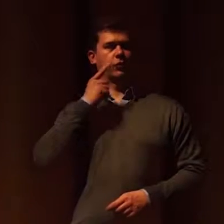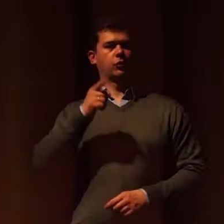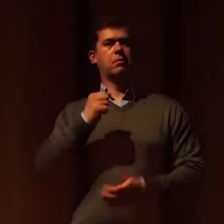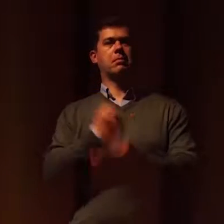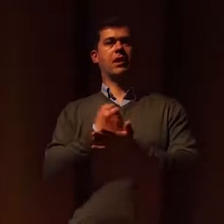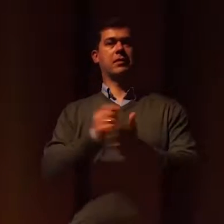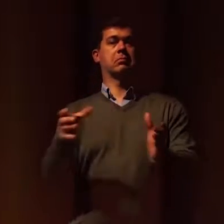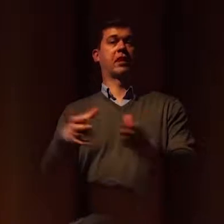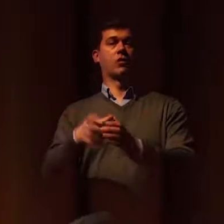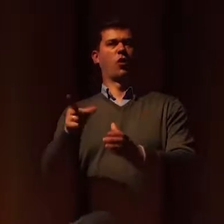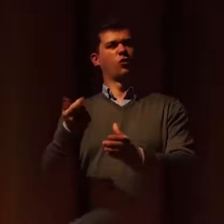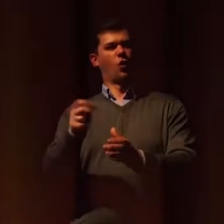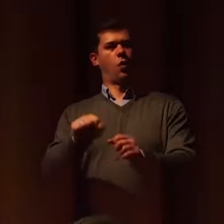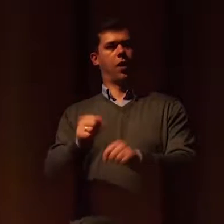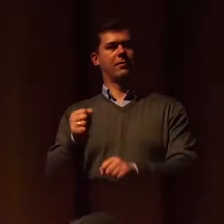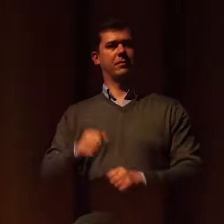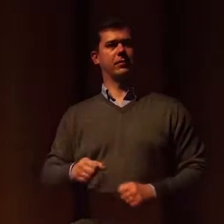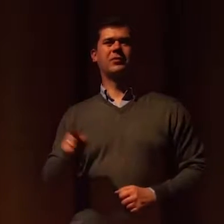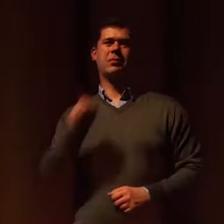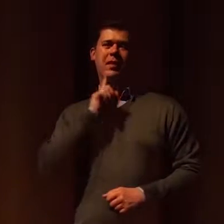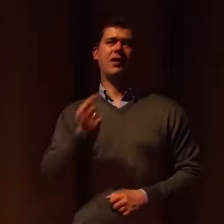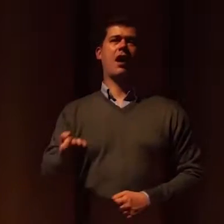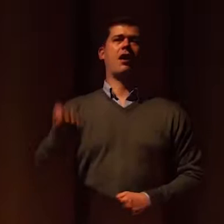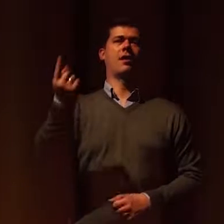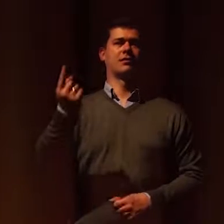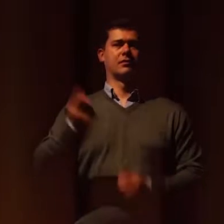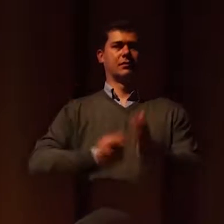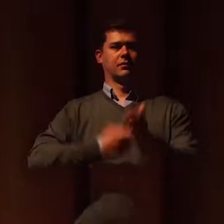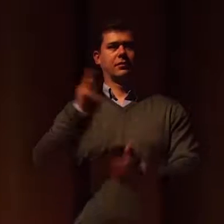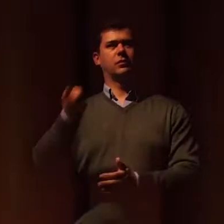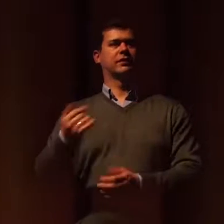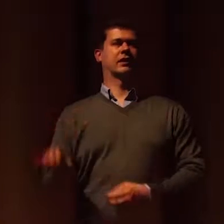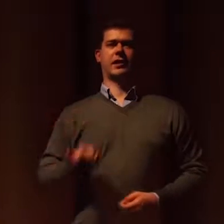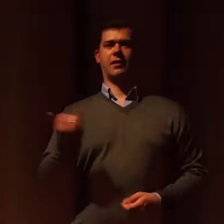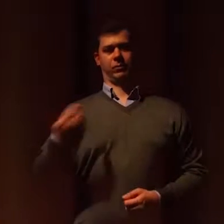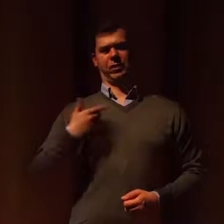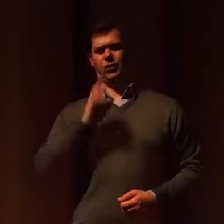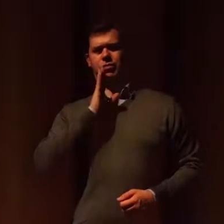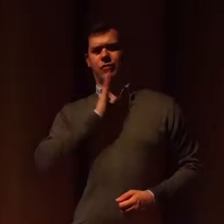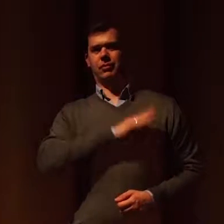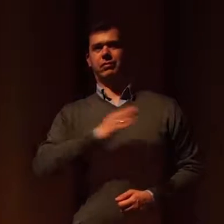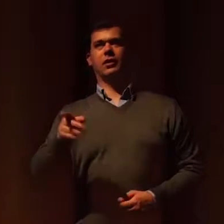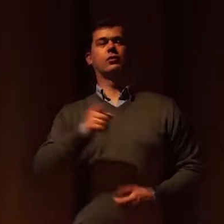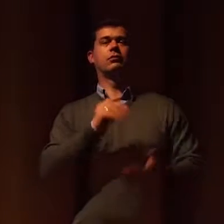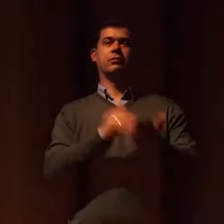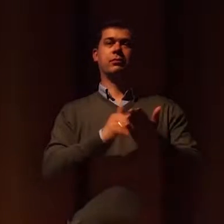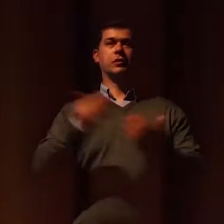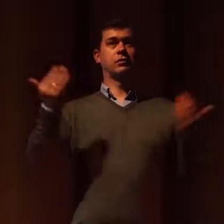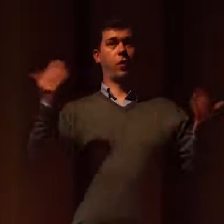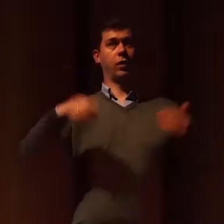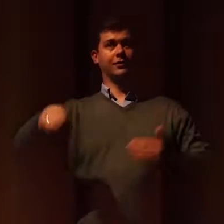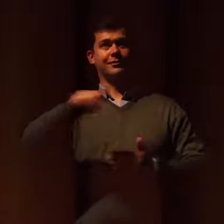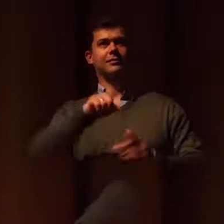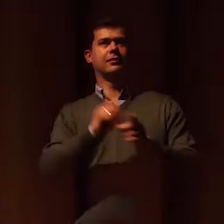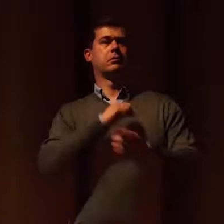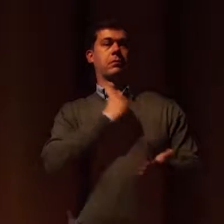mniejszości były naruszane oczywiście Takie pojedyncze naruszenia zawsze się zdarzają tego powinny być mechanizmy i społeczne i